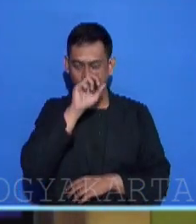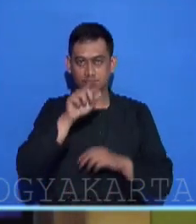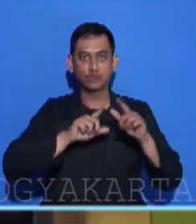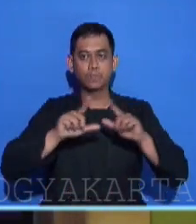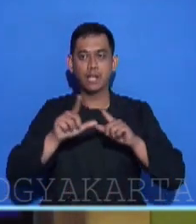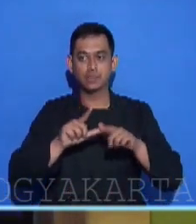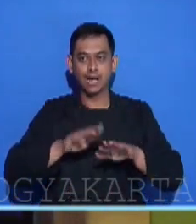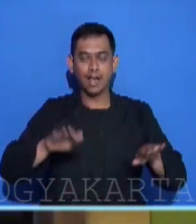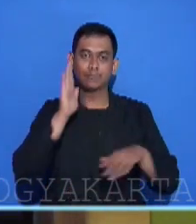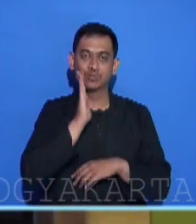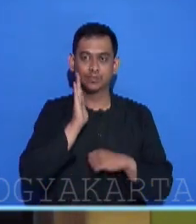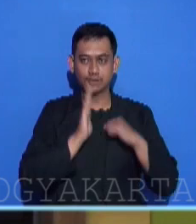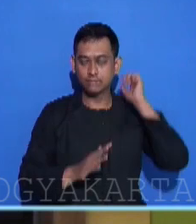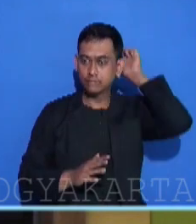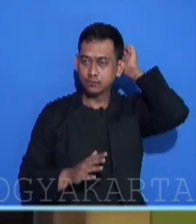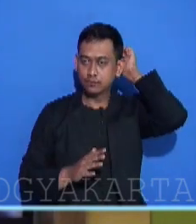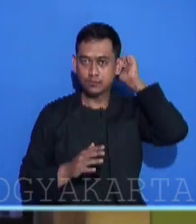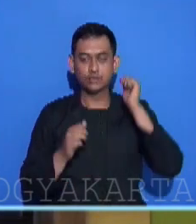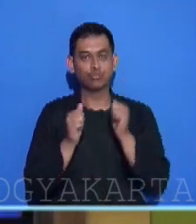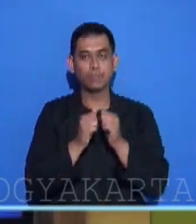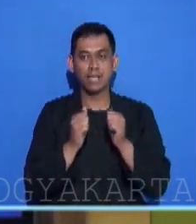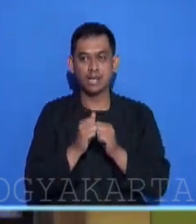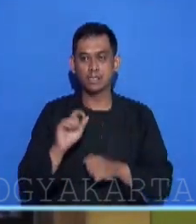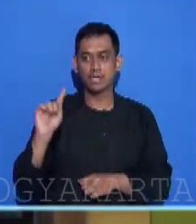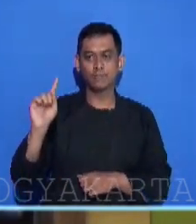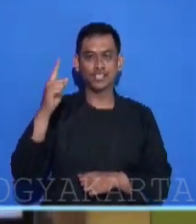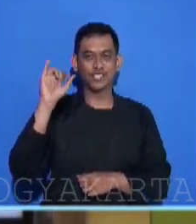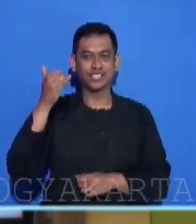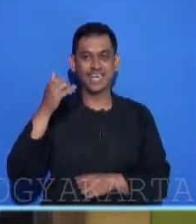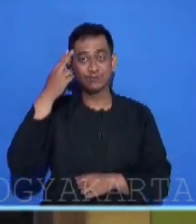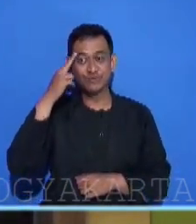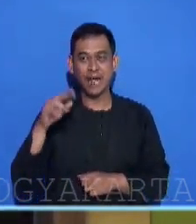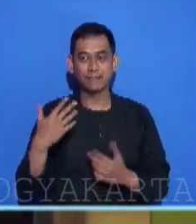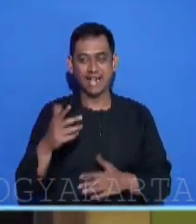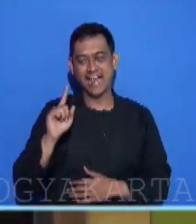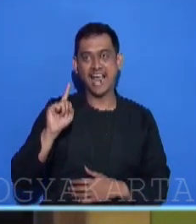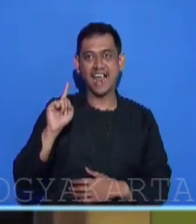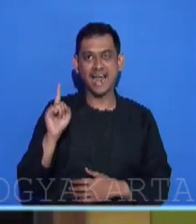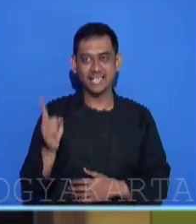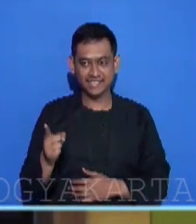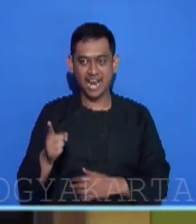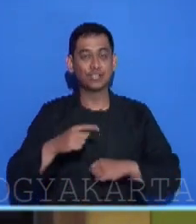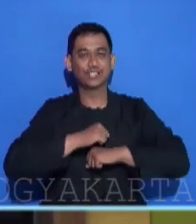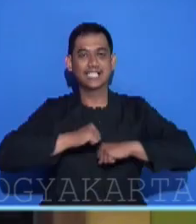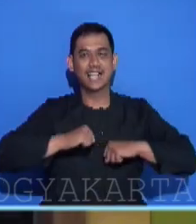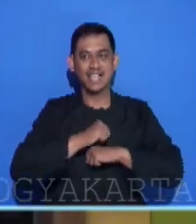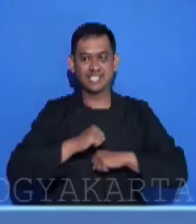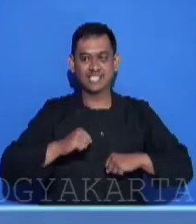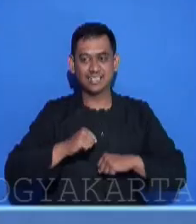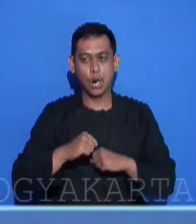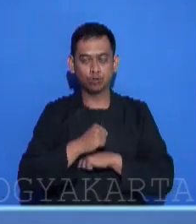belia dan remaja Ini adalah sebuah komitmen Pemerintah Kota Yogyakarta untuk mencetak atlet-atlet taekondo masa depan